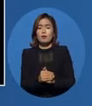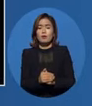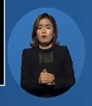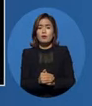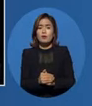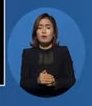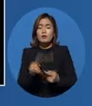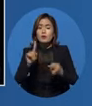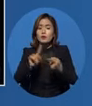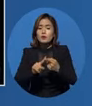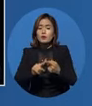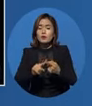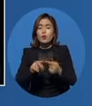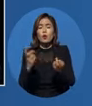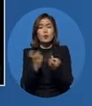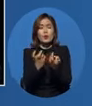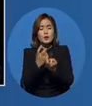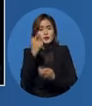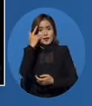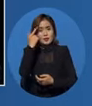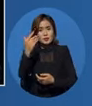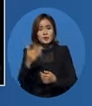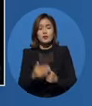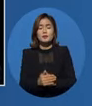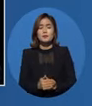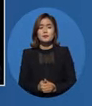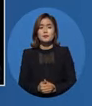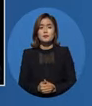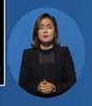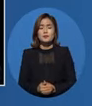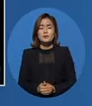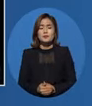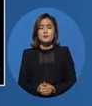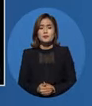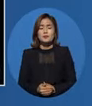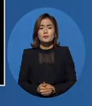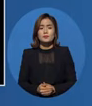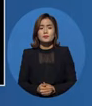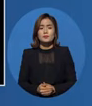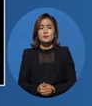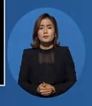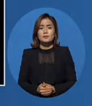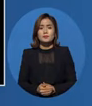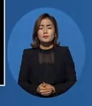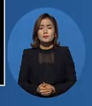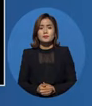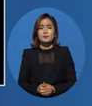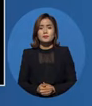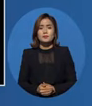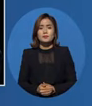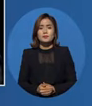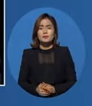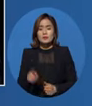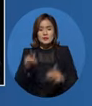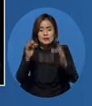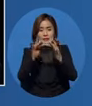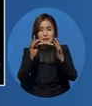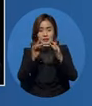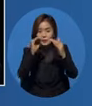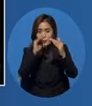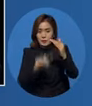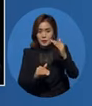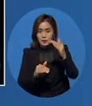이것에 대해선 어떻게 그 말씀하실 수 있겠습니까 2 무엇이오 님도 인터넷에서 나온 그런